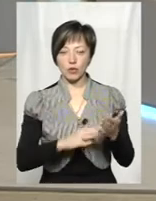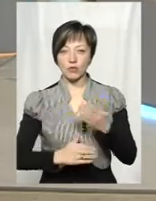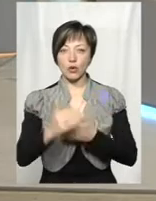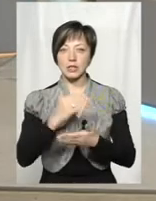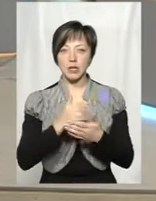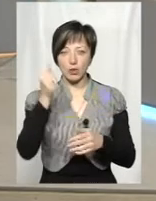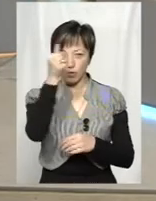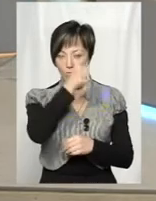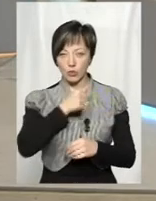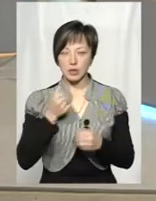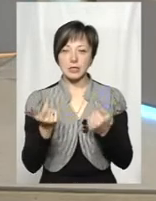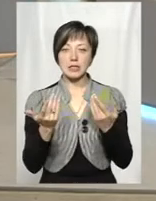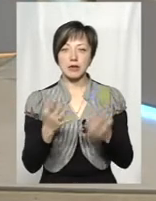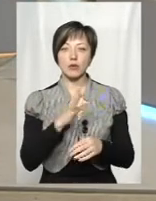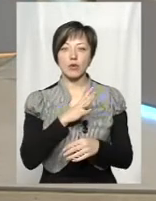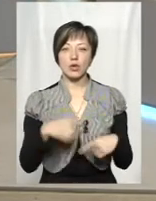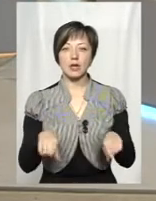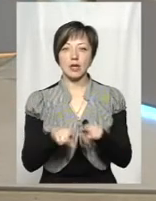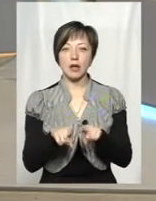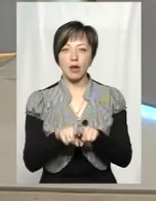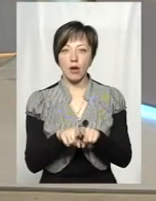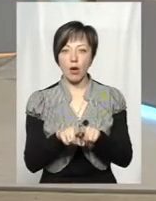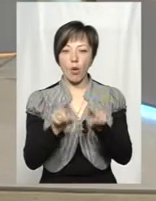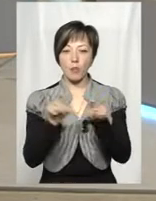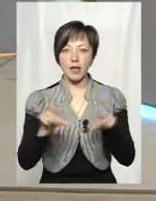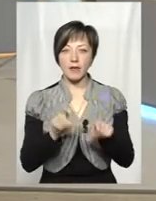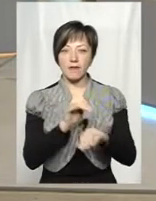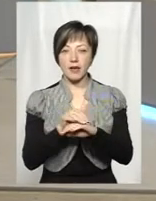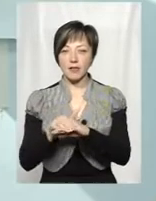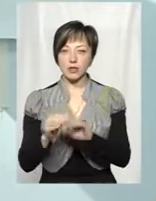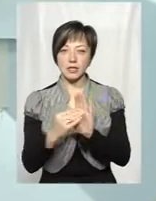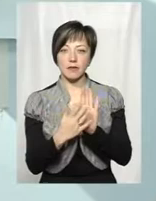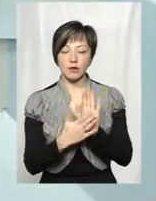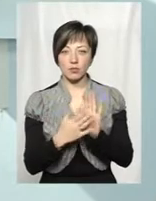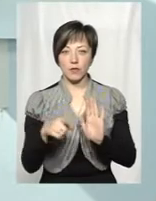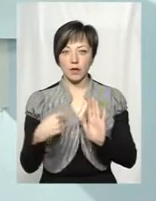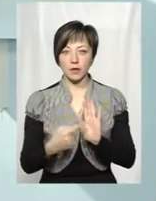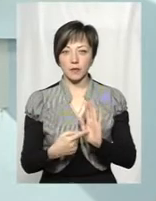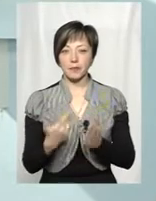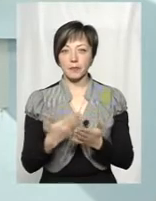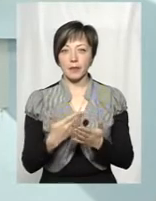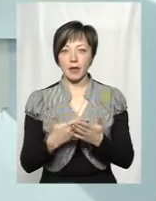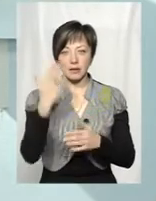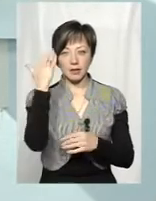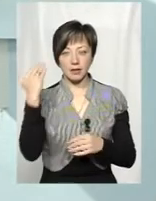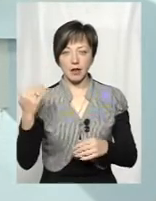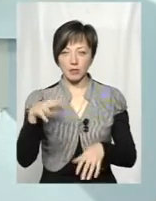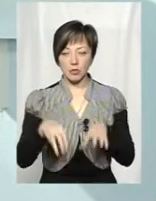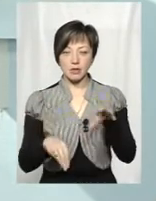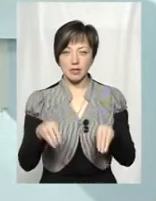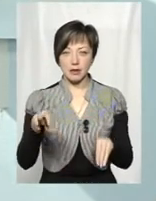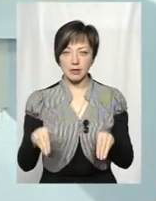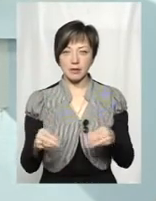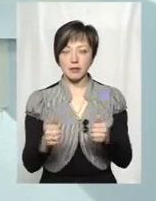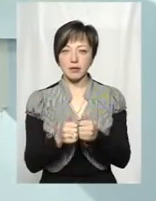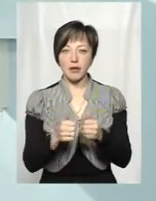року скільки було таких об'єктів виявлено і зафіксовано? Ну, наприклад, татарське поселення